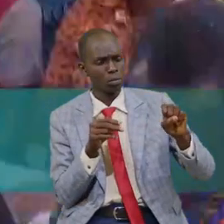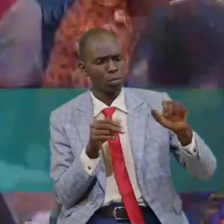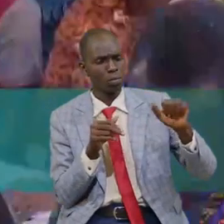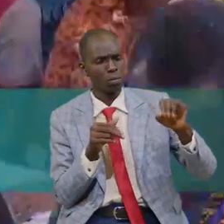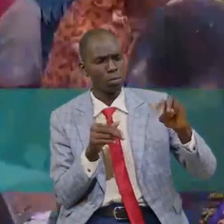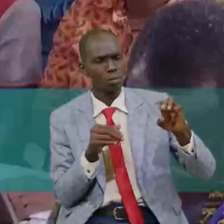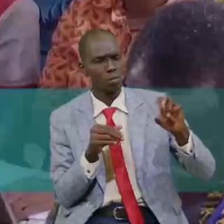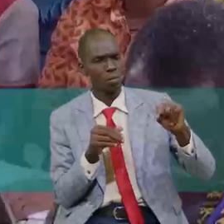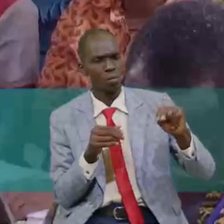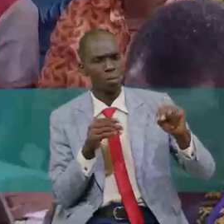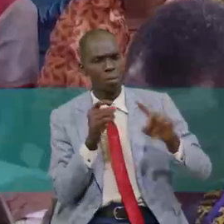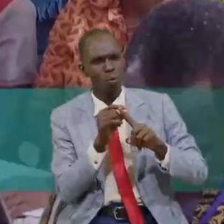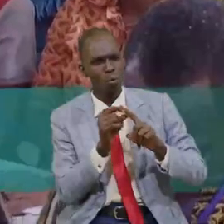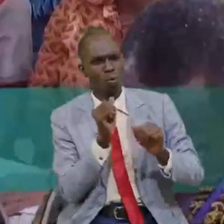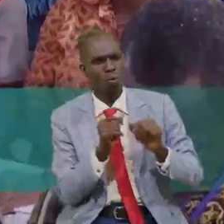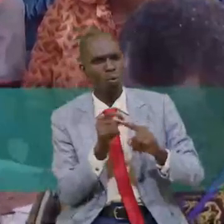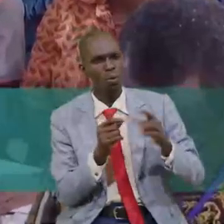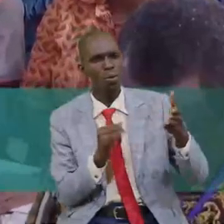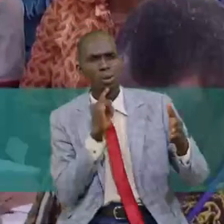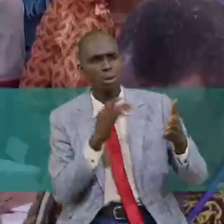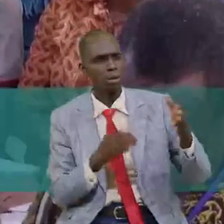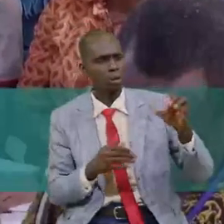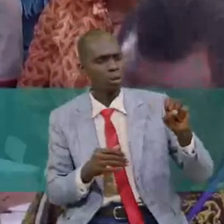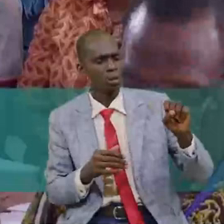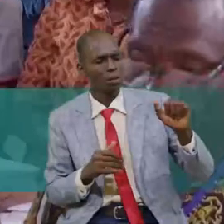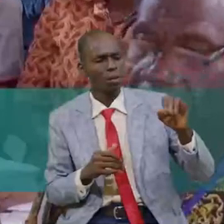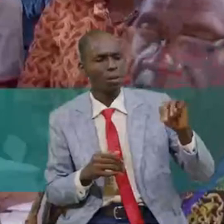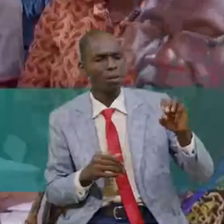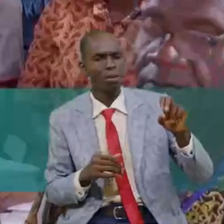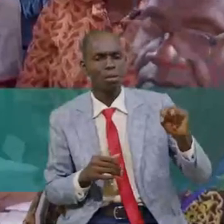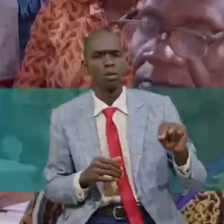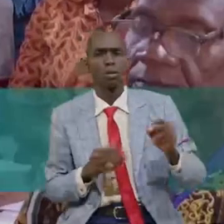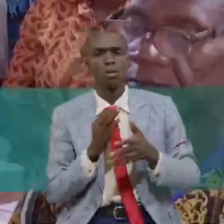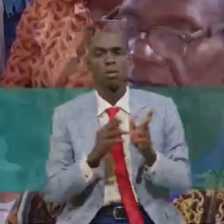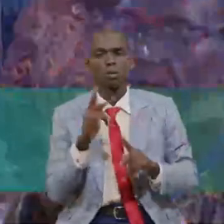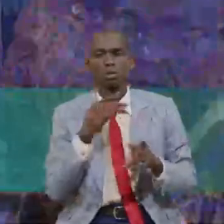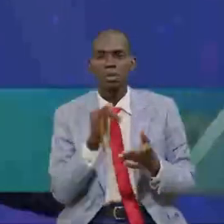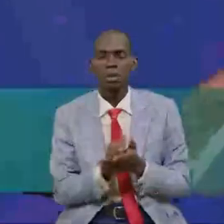aide-moi. Qu'est-ce que tu vois là-bas? Vous savez? Il a dit,